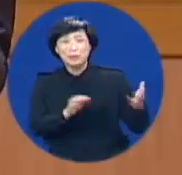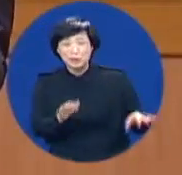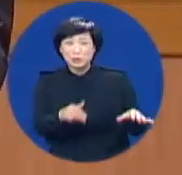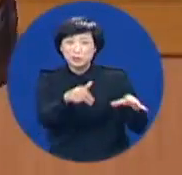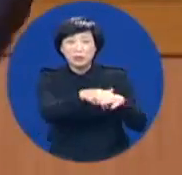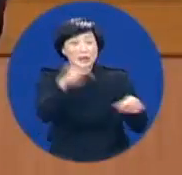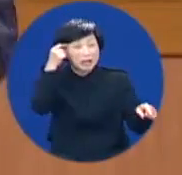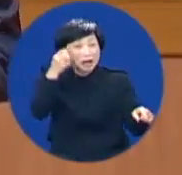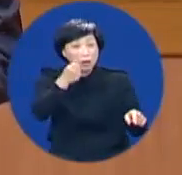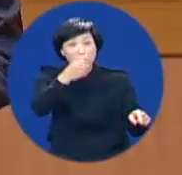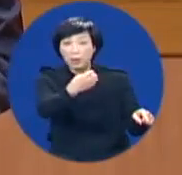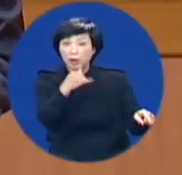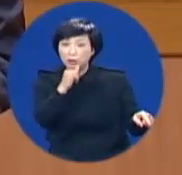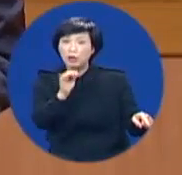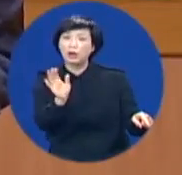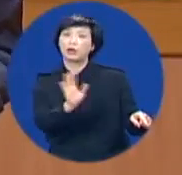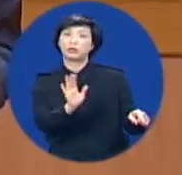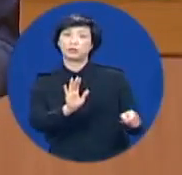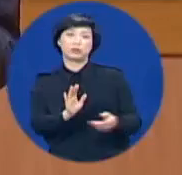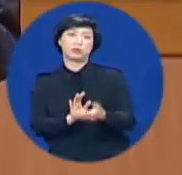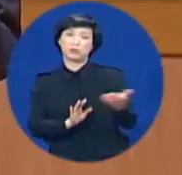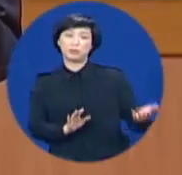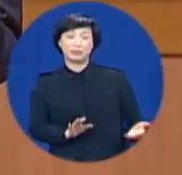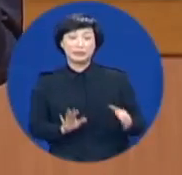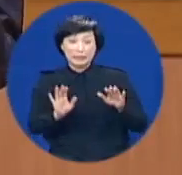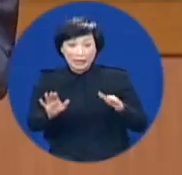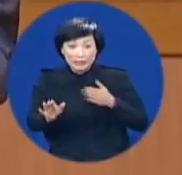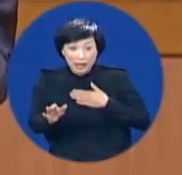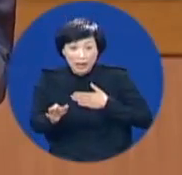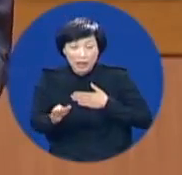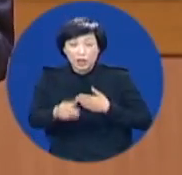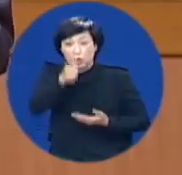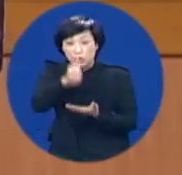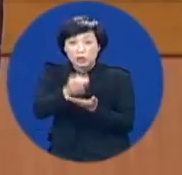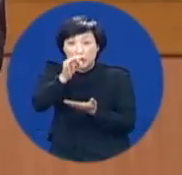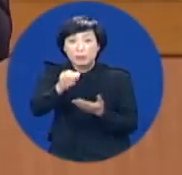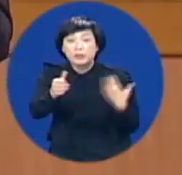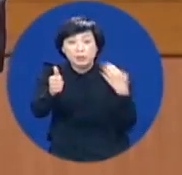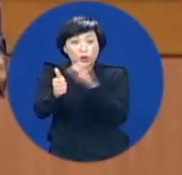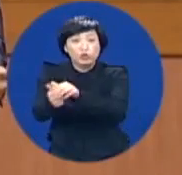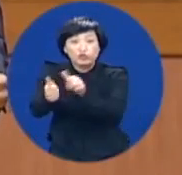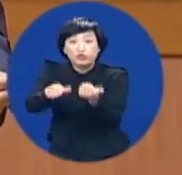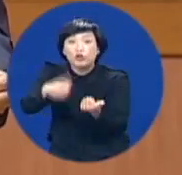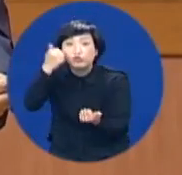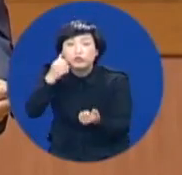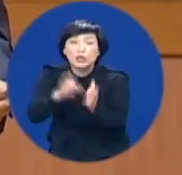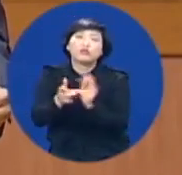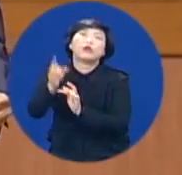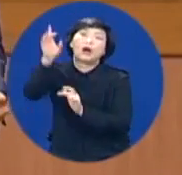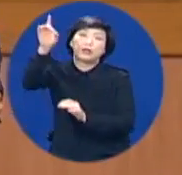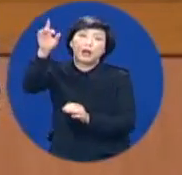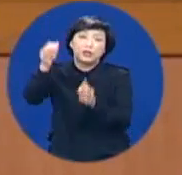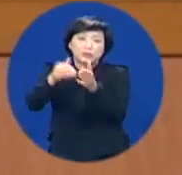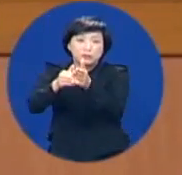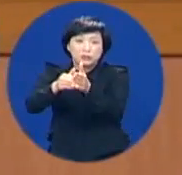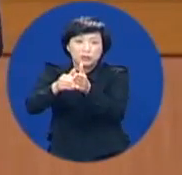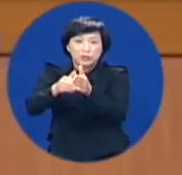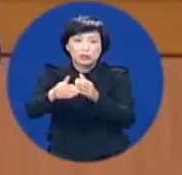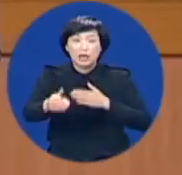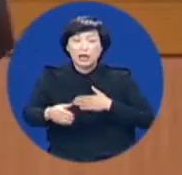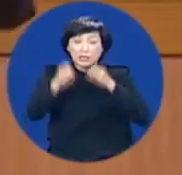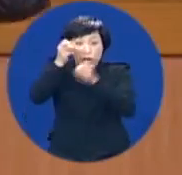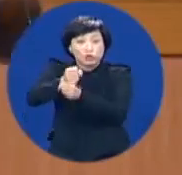말합니다. 아니요, 나 위해서 내 죄값을 짊어지고 죽어주신 자는 예수밖에 없고,